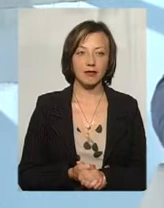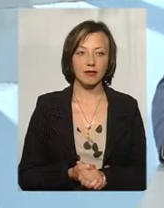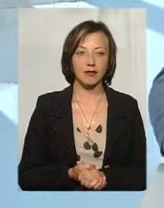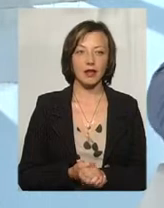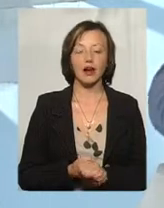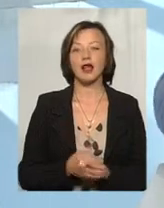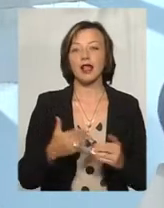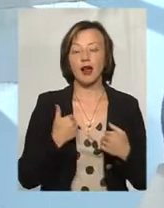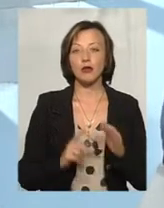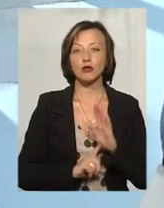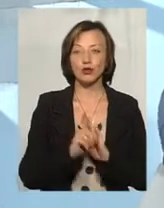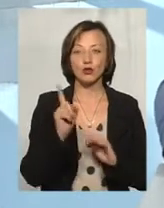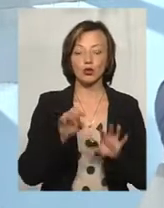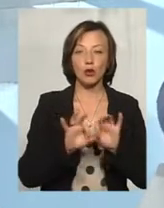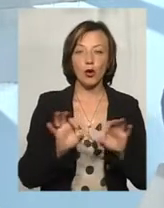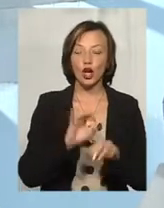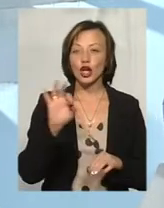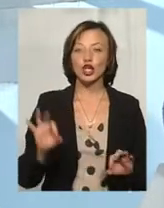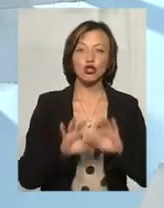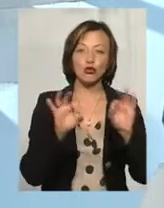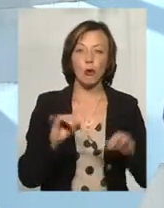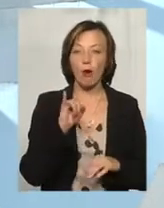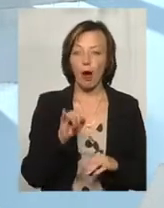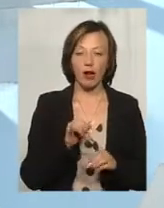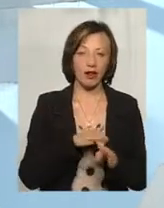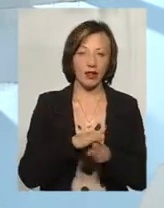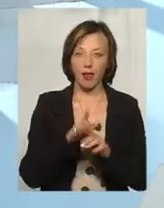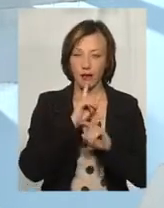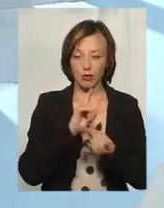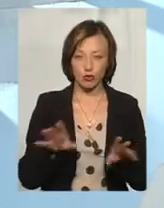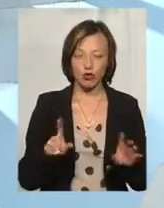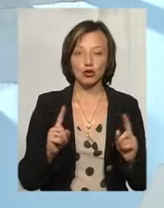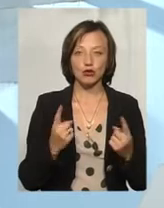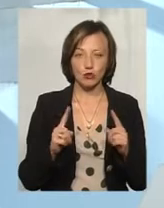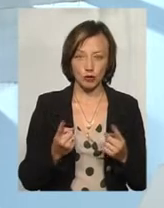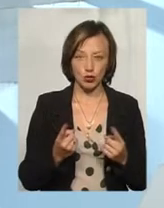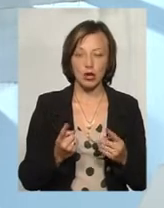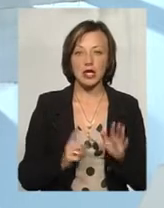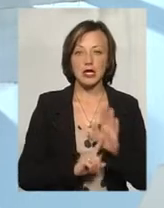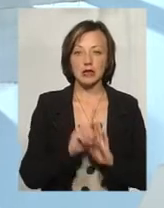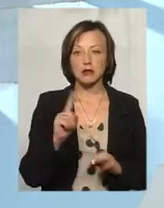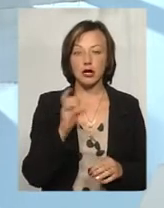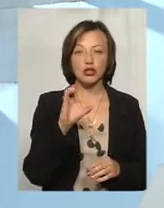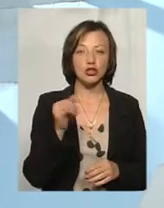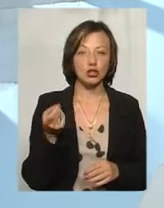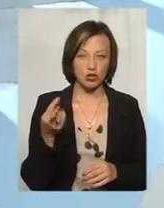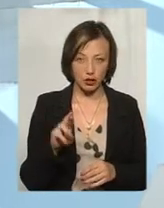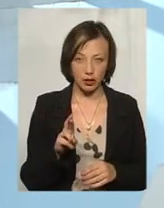нічого поганого, я думаю, не відбудеться. Чому? Тому що з 1 січня